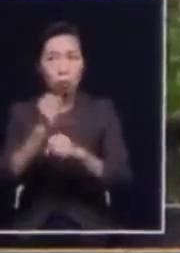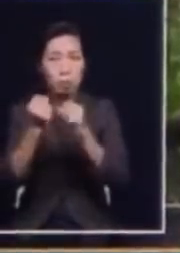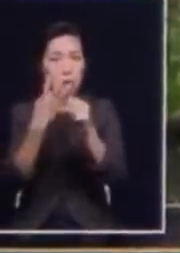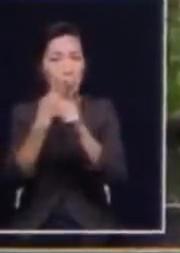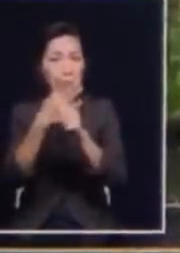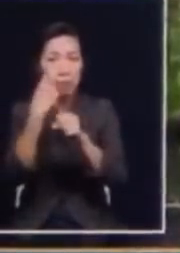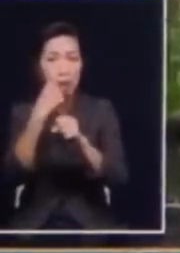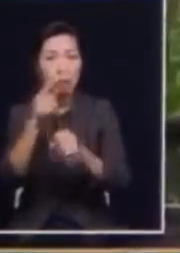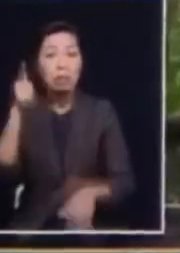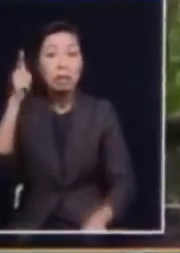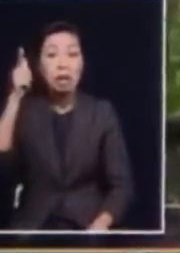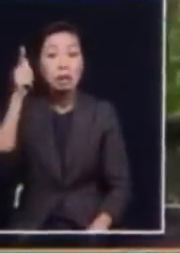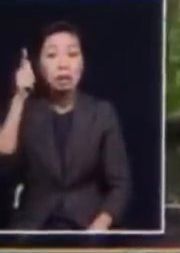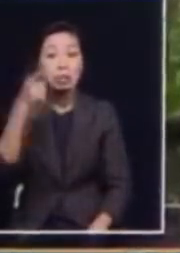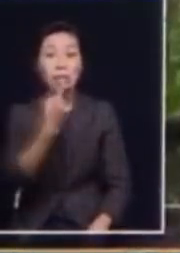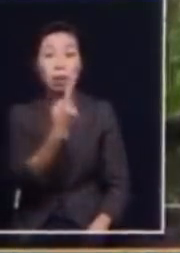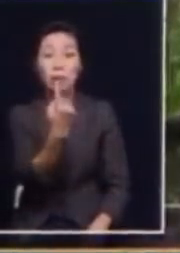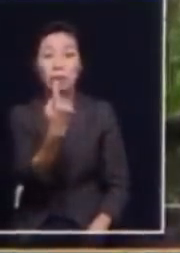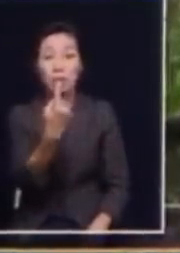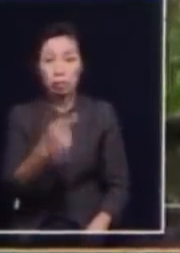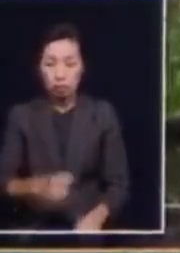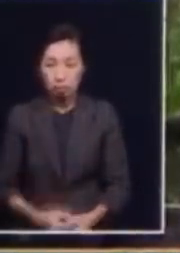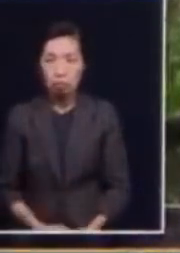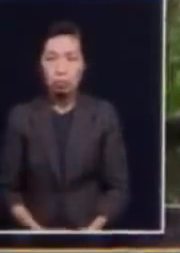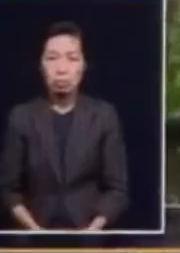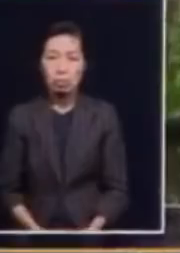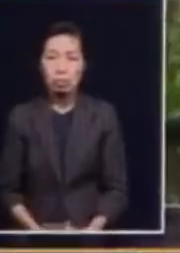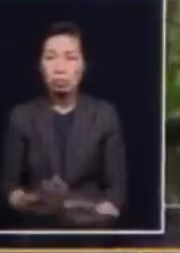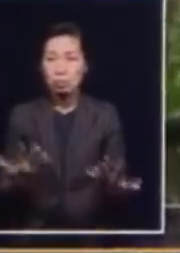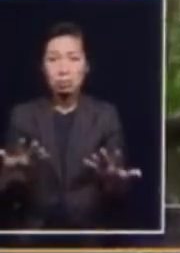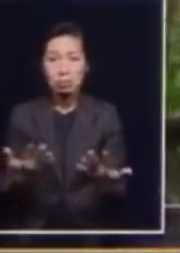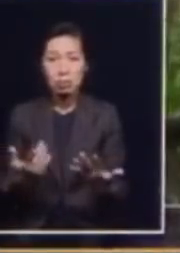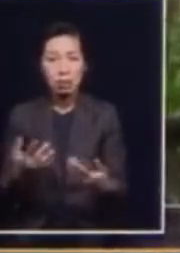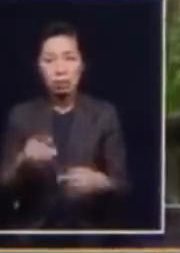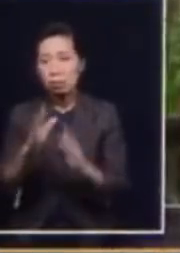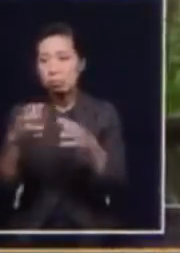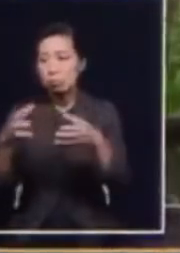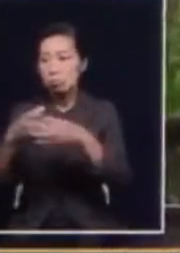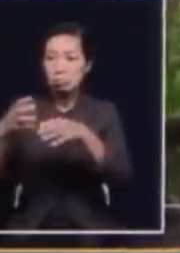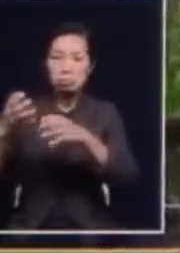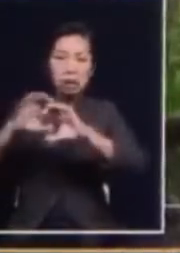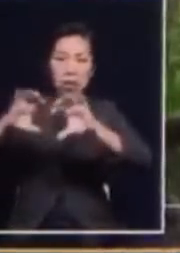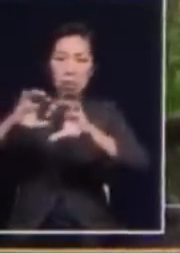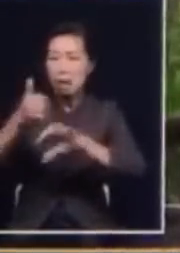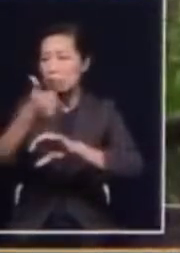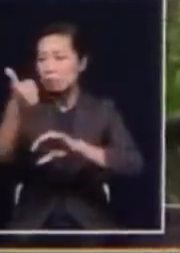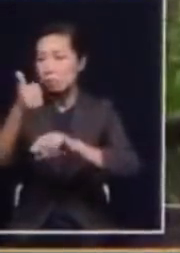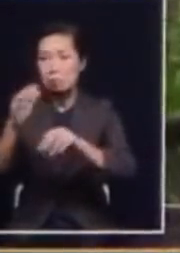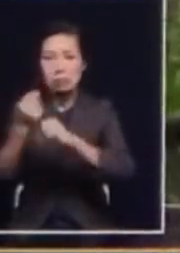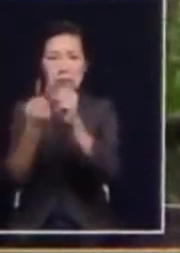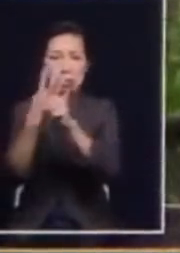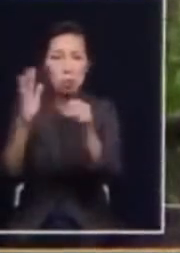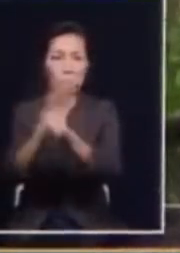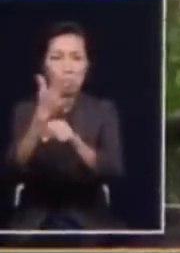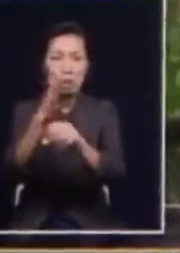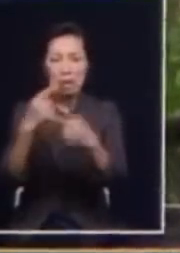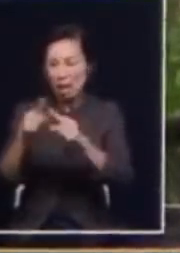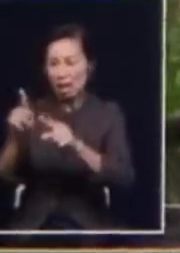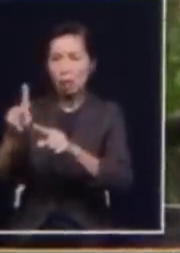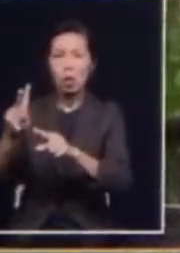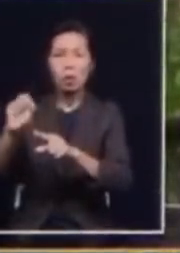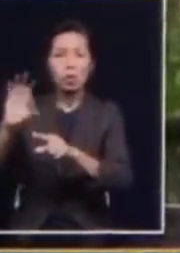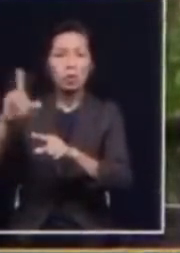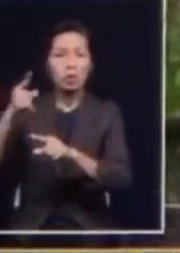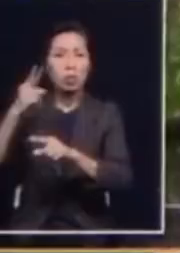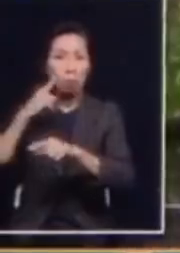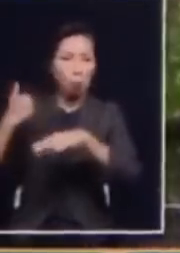ษิณอยู่ครั้งเดียวเท่านี้นอกนั้นก็ไม่มีเคยครบสักทีจะมาไอ้นี่อยู่ยาวกว่ารัฐบาลเลือกตั้งอีก